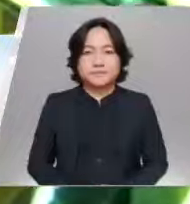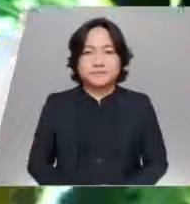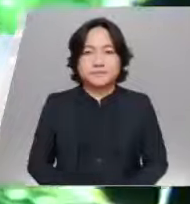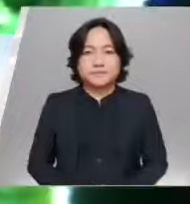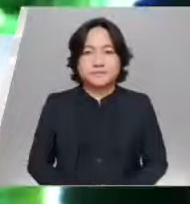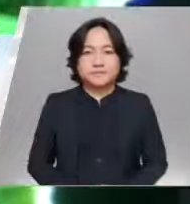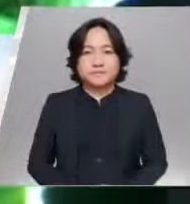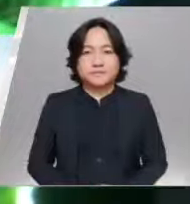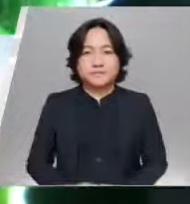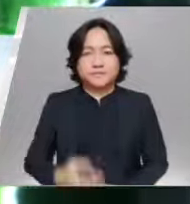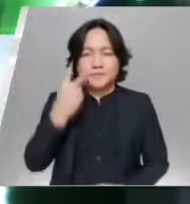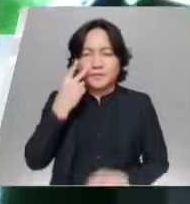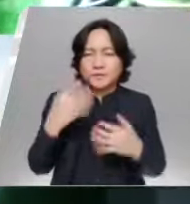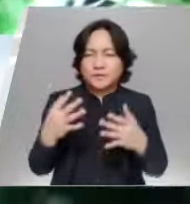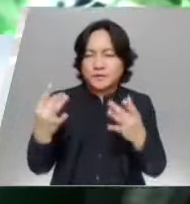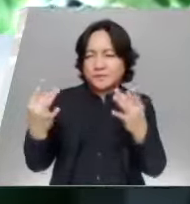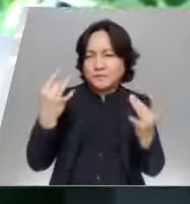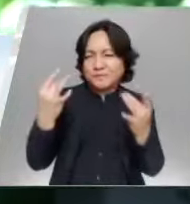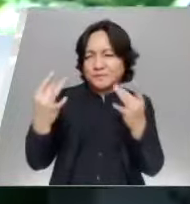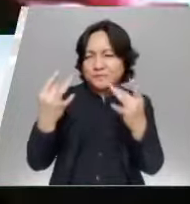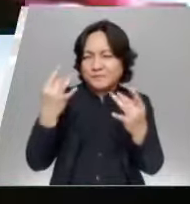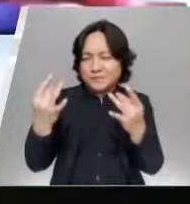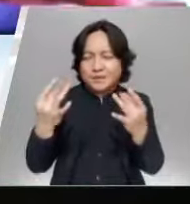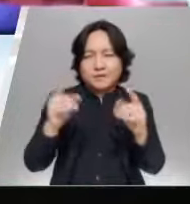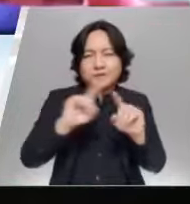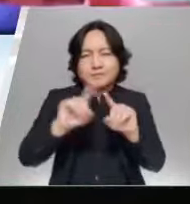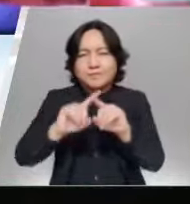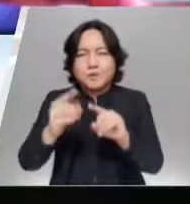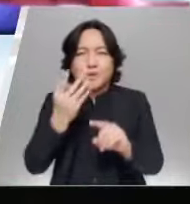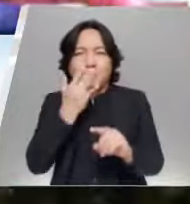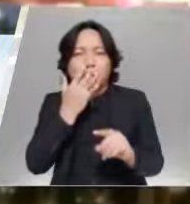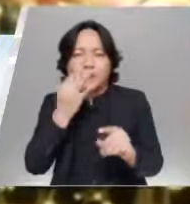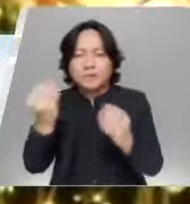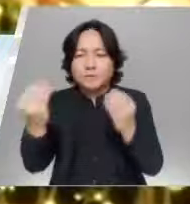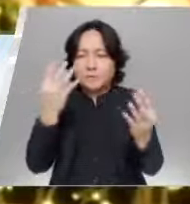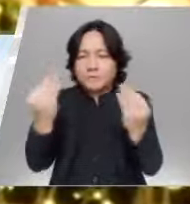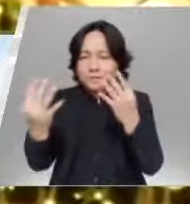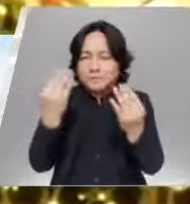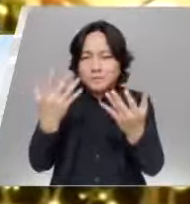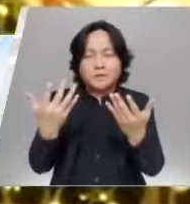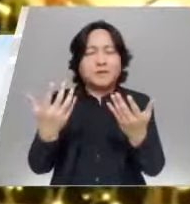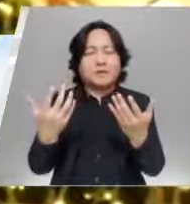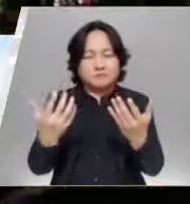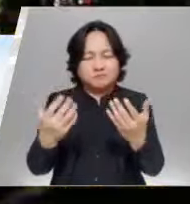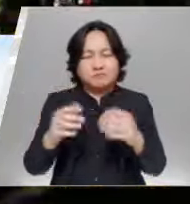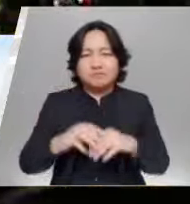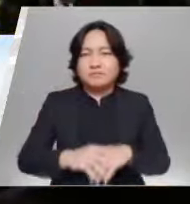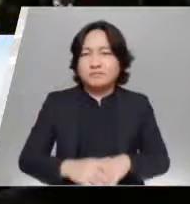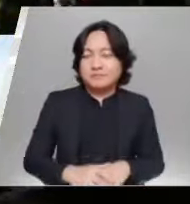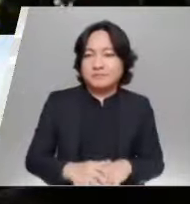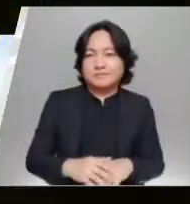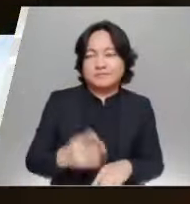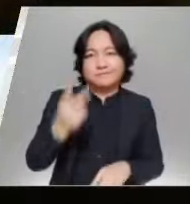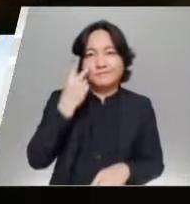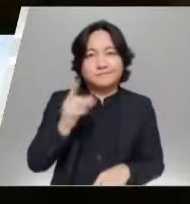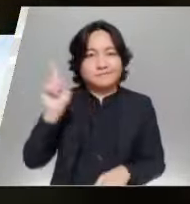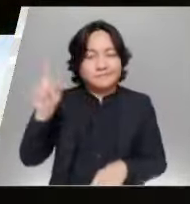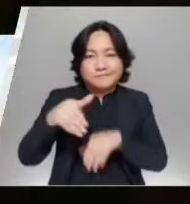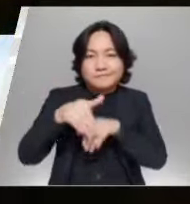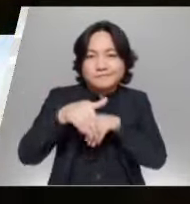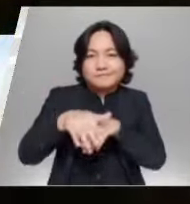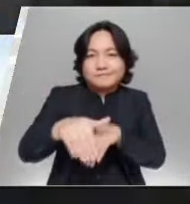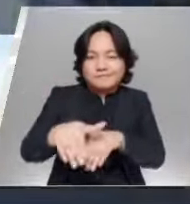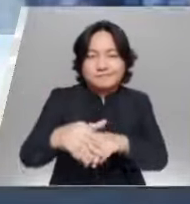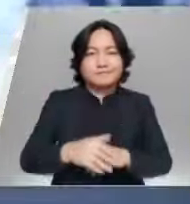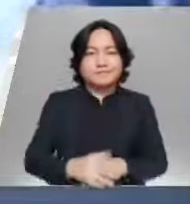Kumukuti-kutita, bumubusi-busilak. Ganyan ang mga pailaw sa taunang electric float parade sa Feria de